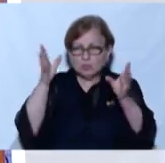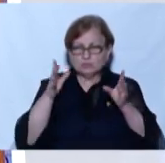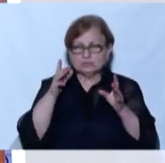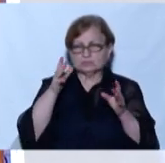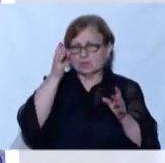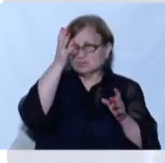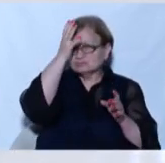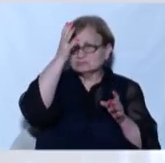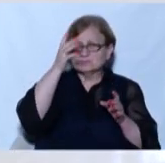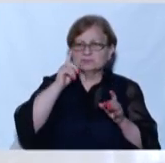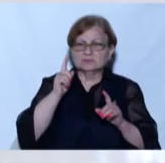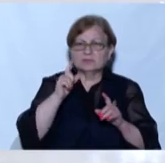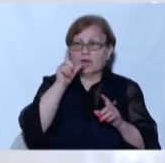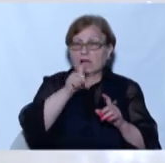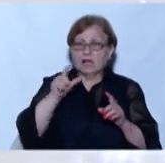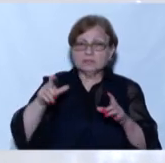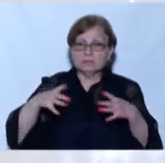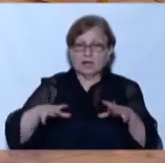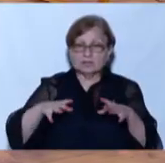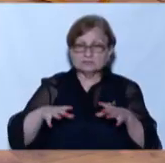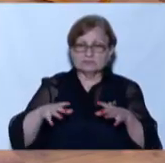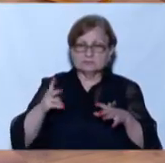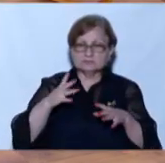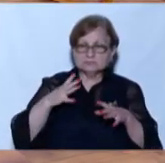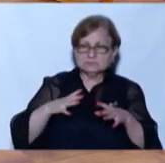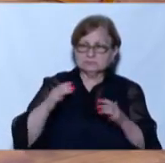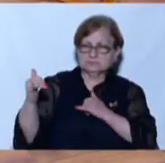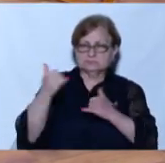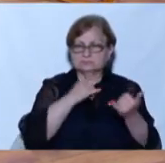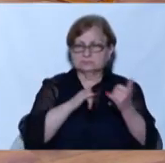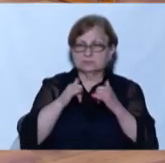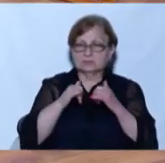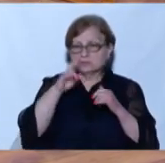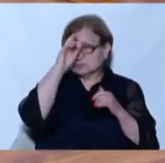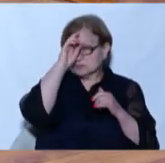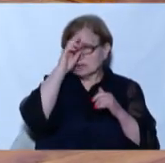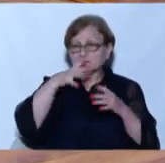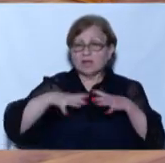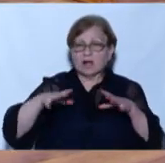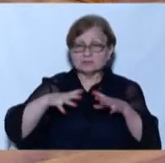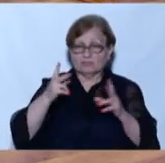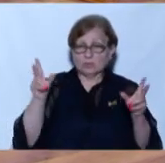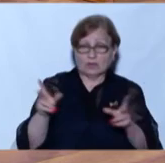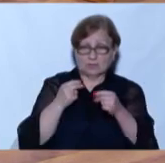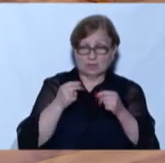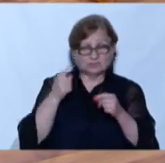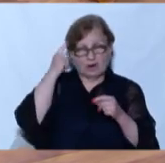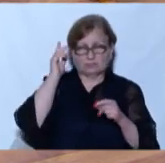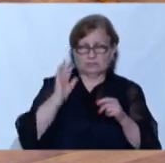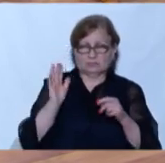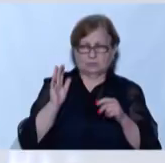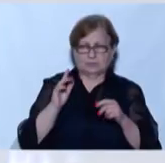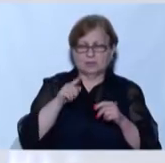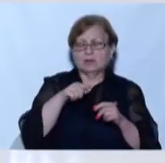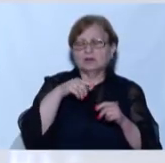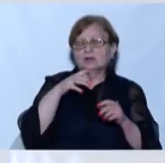გონება რომ ეს ადამიანები ვინც ამას ქვეყნის ბედს განაგებს რომ ამ ადამიანებმა უფრო მეტად